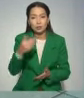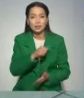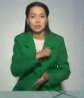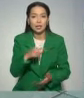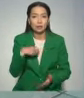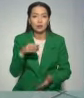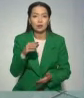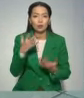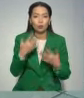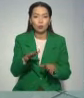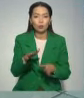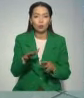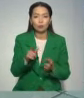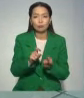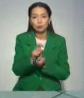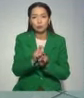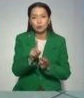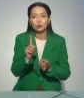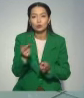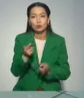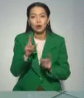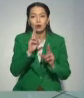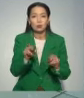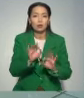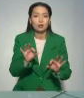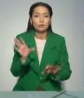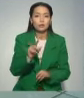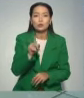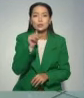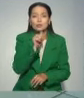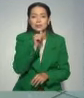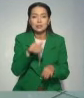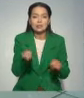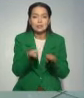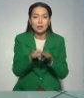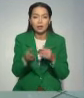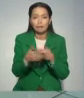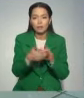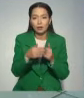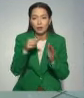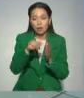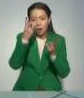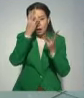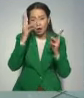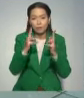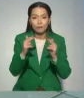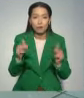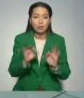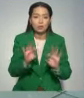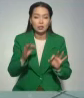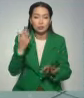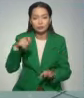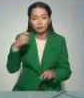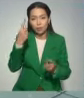тизер уже гуляет по сети в нем пара обещает рассказать все что скрыто За закрытыми дверями в королевском Дворце назвали телешоу